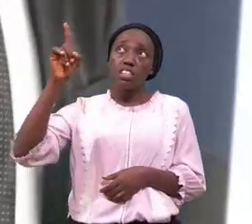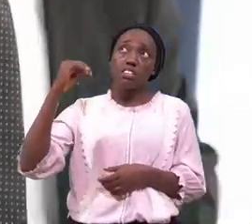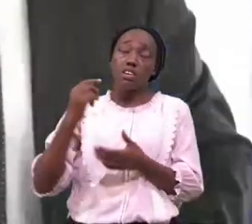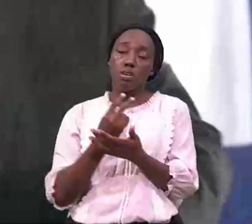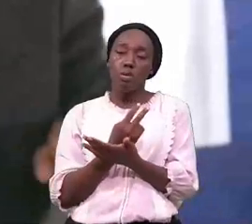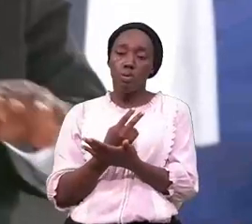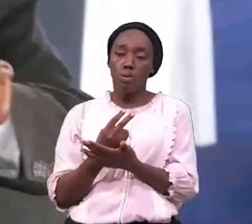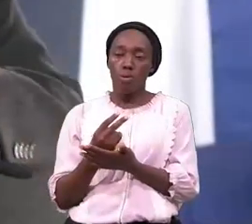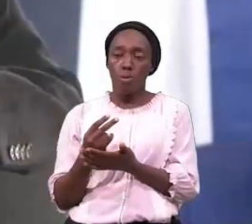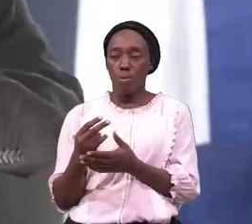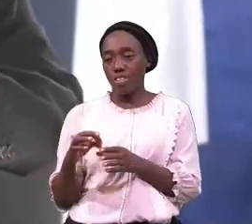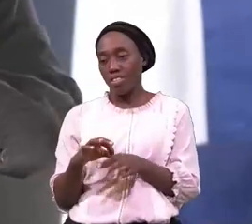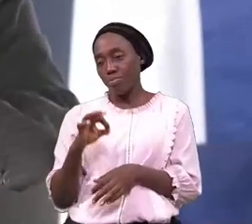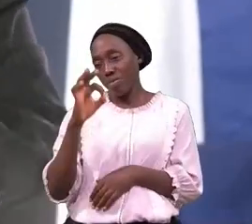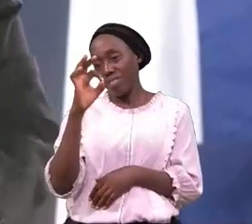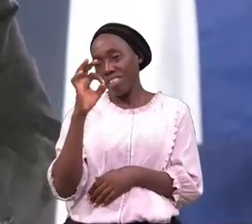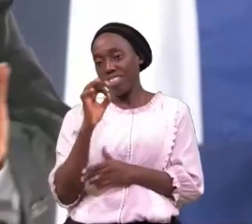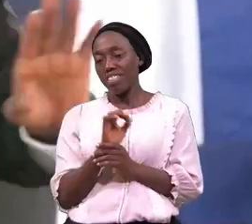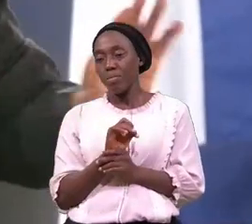Et c'est le Saint-Esprit.